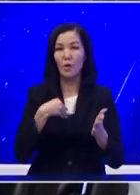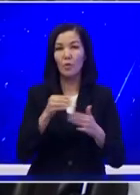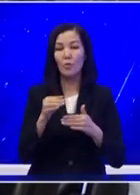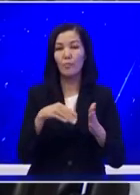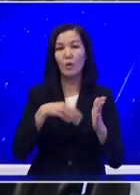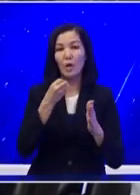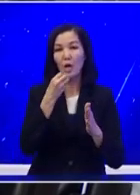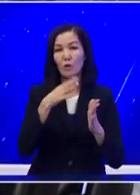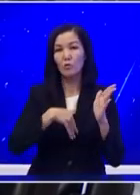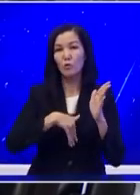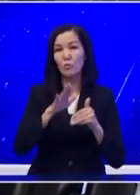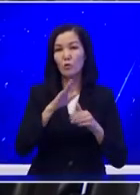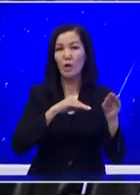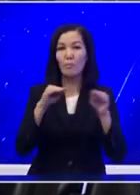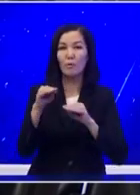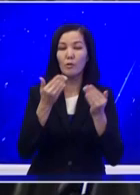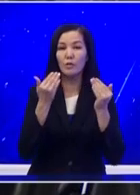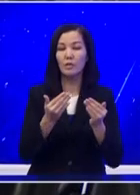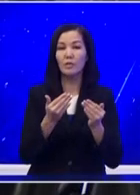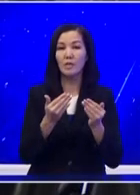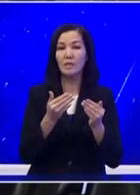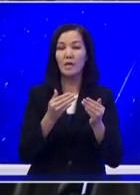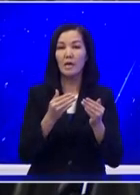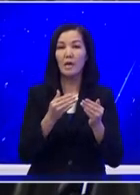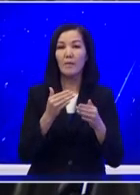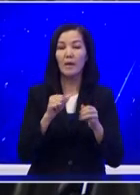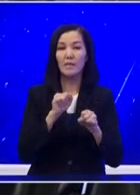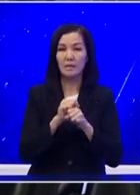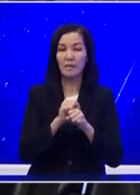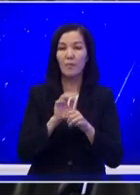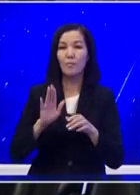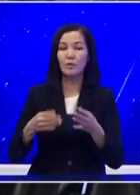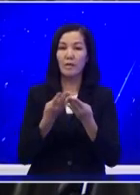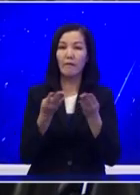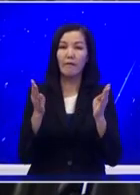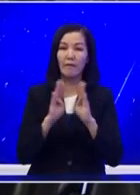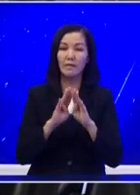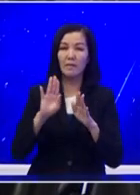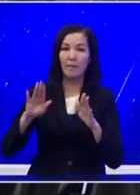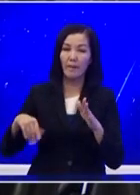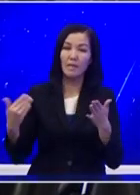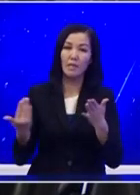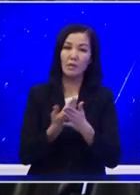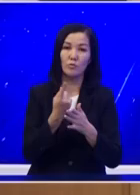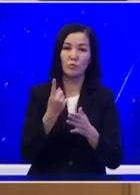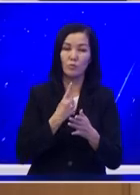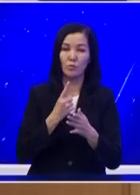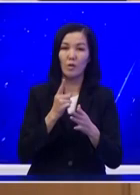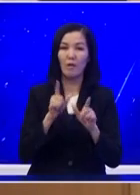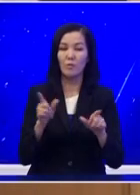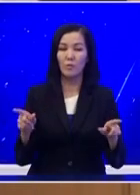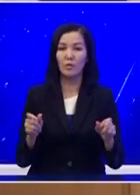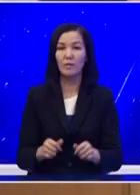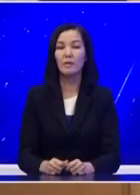хорошее оборудование для зала. Сейчас пока простаиваем. Дали отсрочку. После карантина приступим к работе. Клиенты ждут с нетерпением. Мы